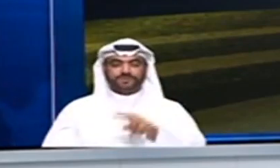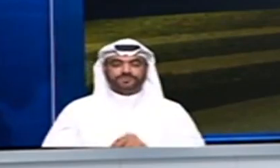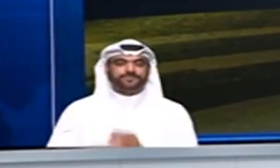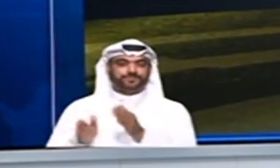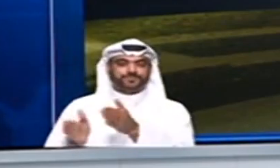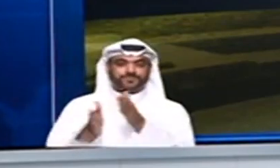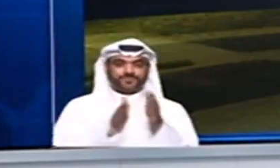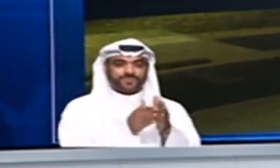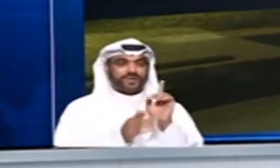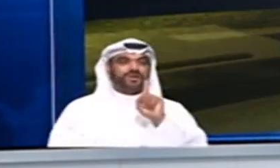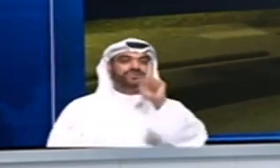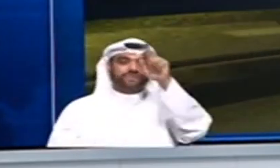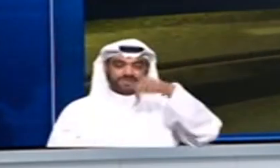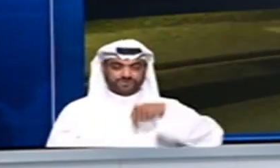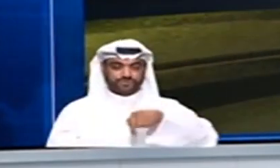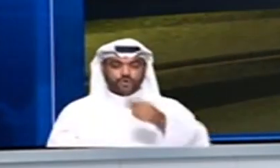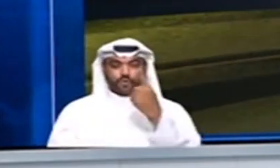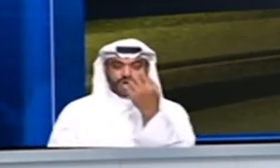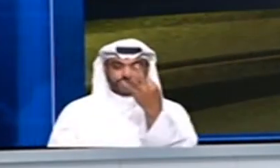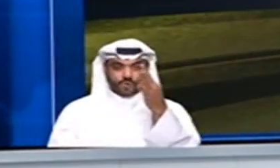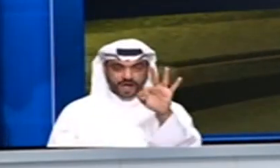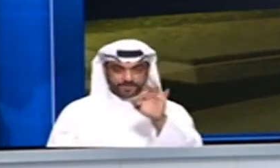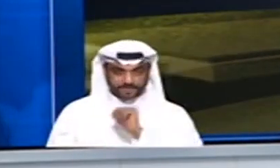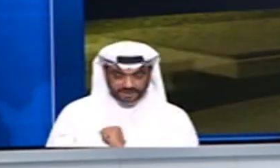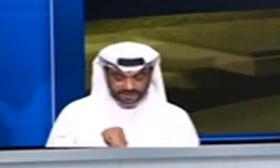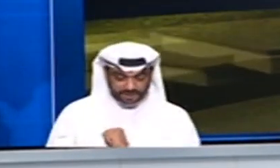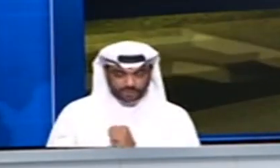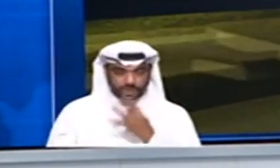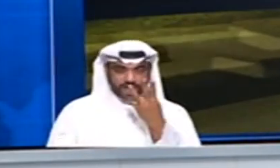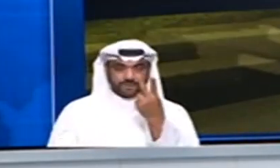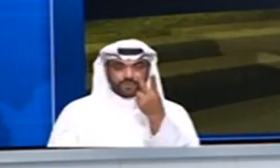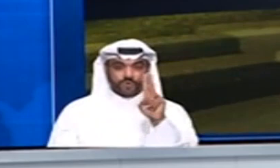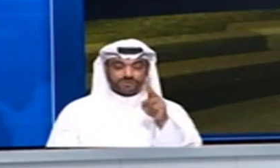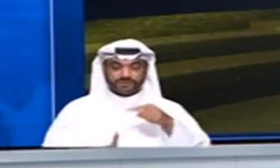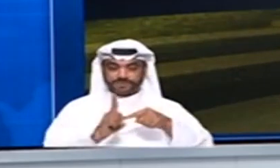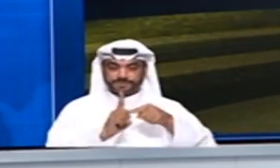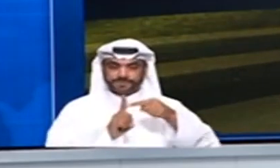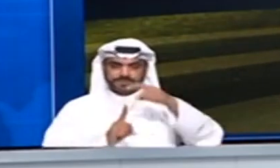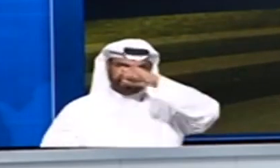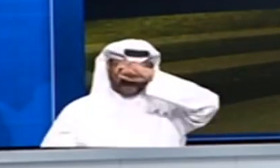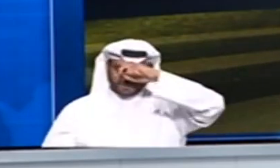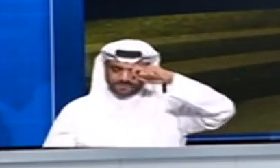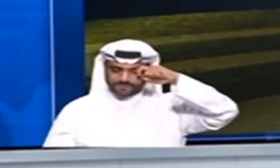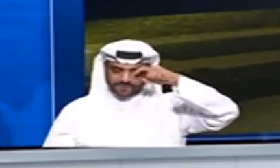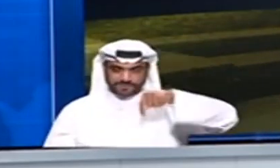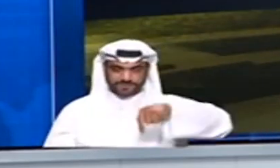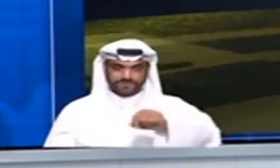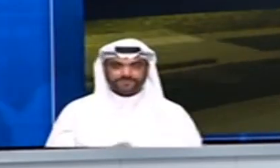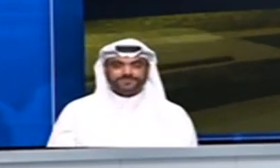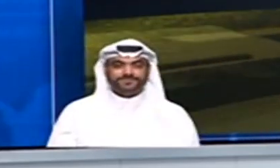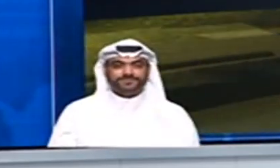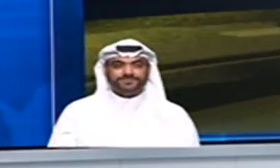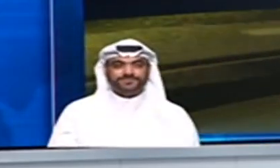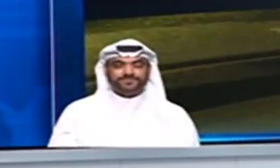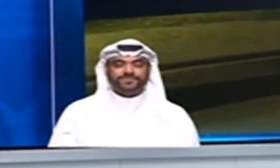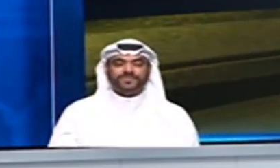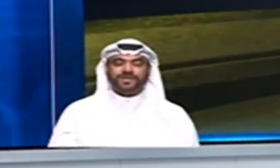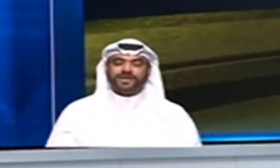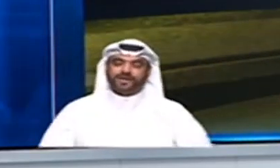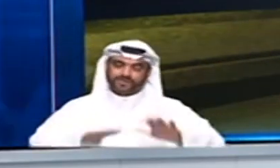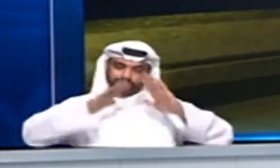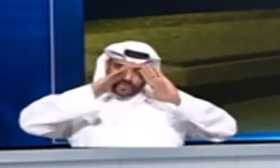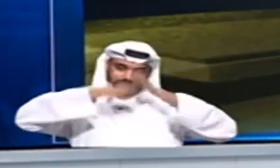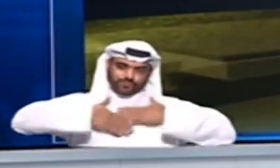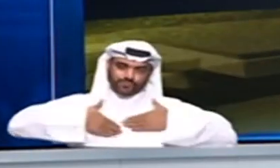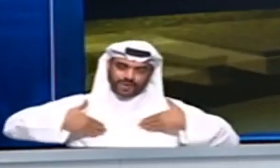خاصة الساحلية، 41 العظمى وصغرى 24 درجة مئوية، وسرعة الرياح من 10 إلى 20 كيلومتر في الساعة. أعزائي المشاهدين،